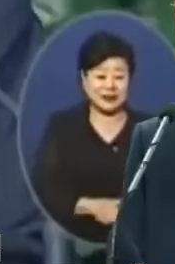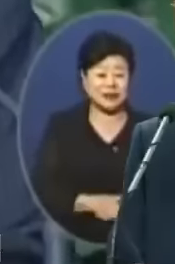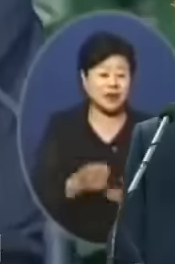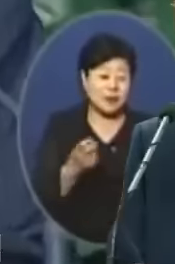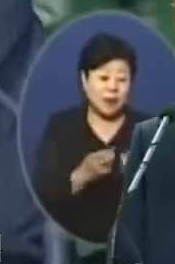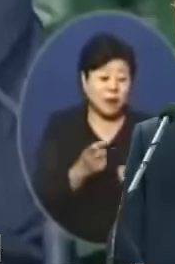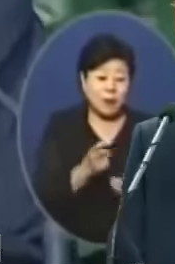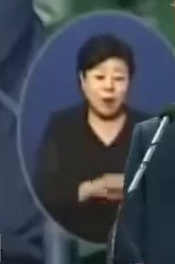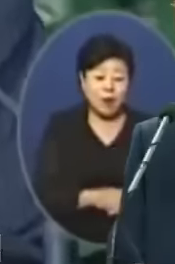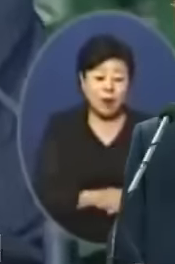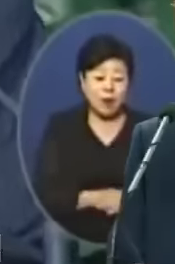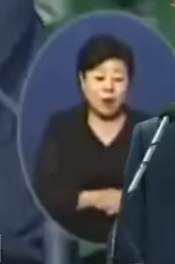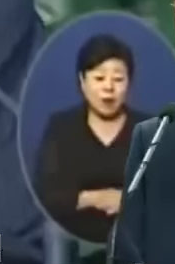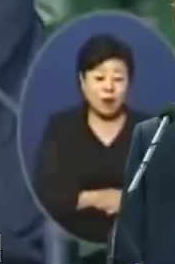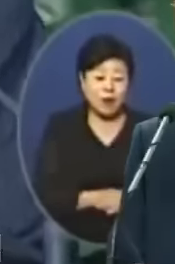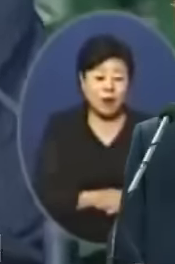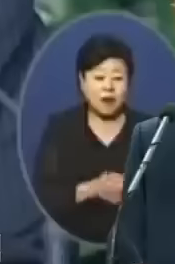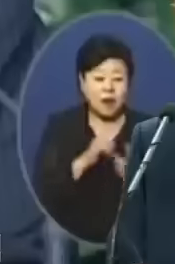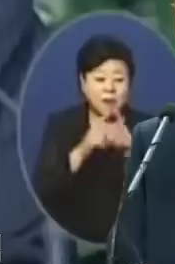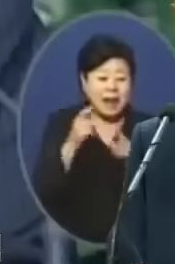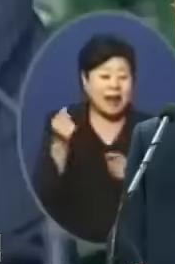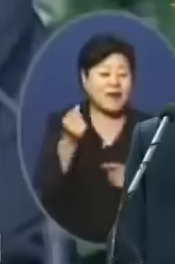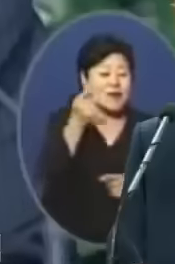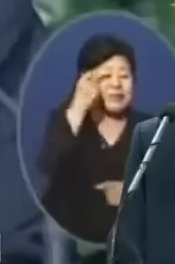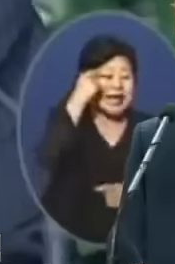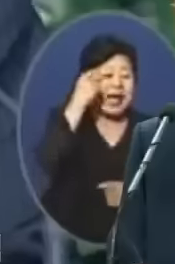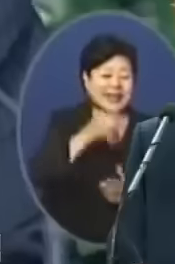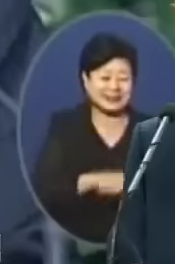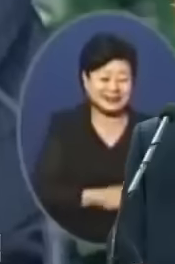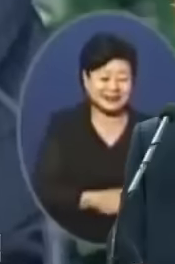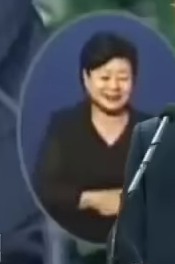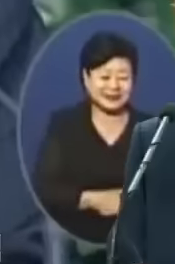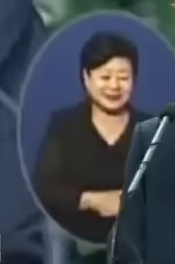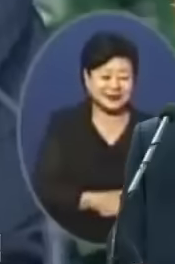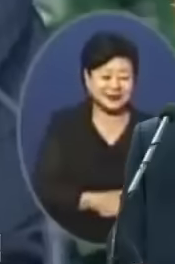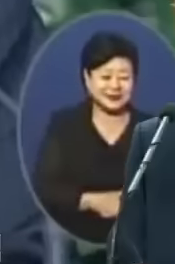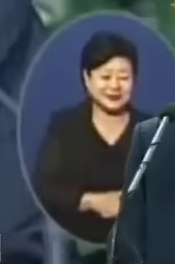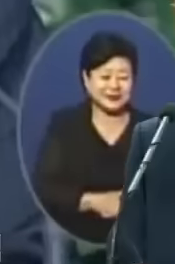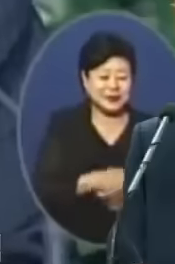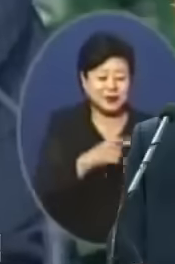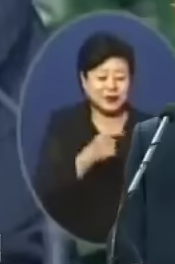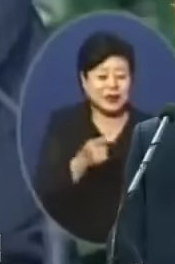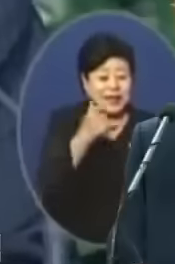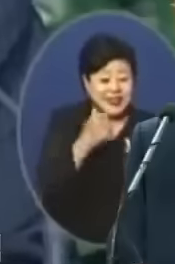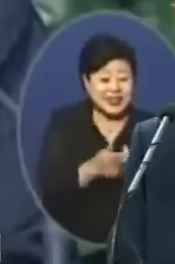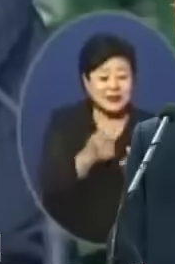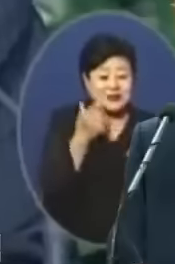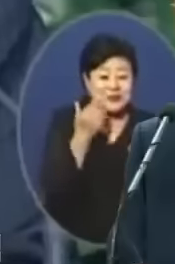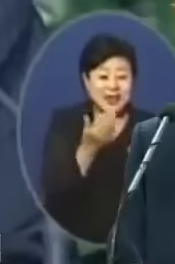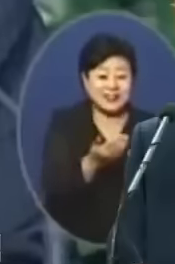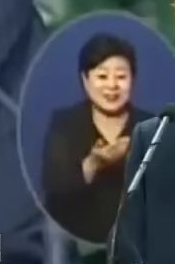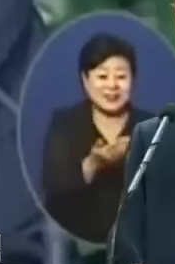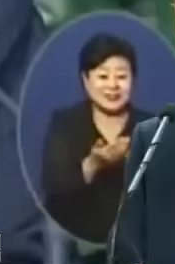생각합니까? 이것도 말로서 생각해야 되는 것입니다. 한번 따라 말씀해주세요. 예수님께서